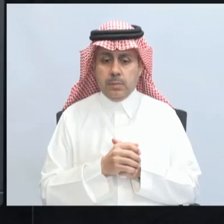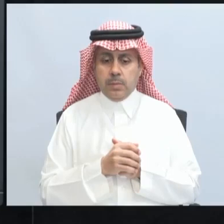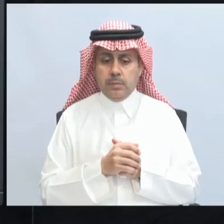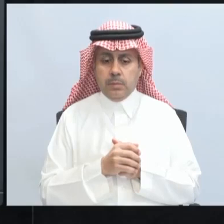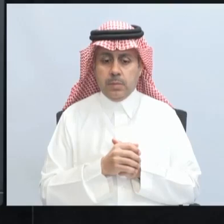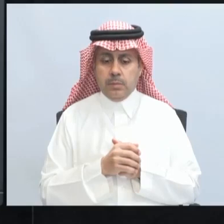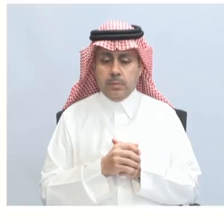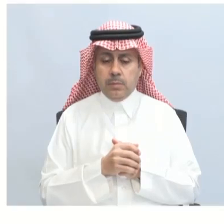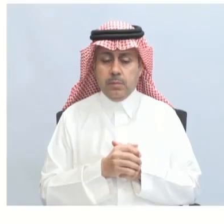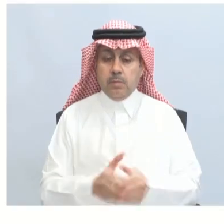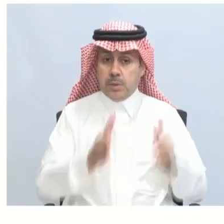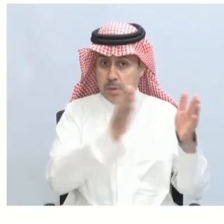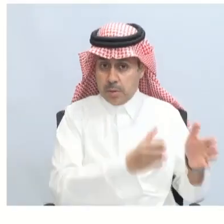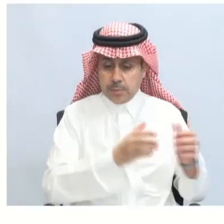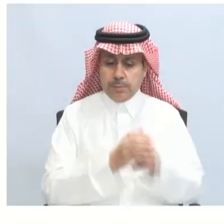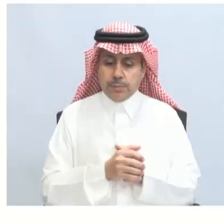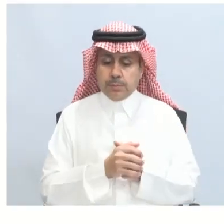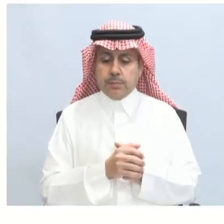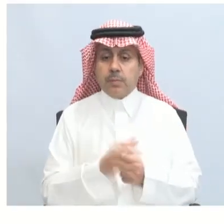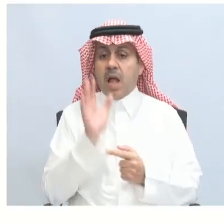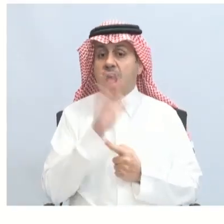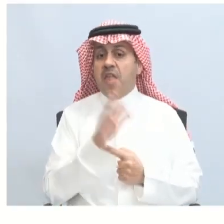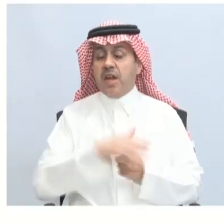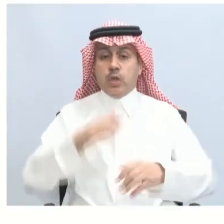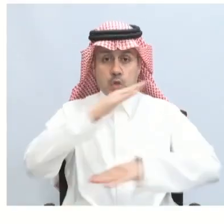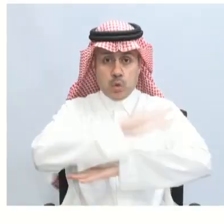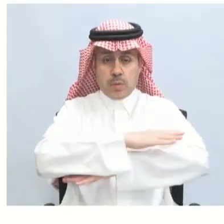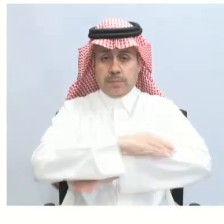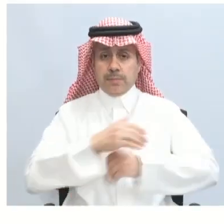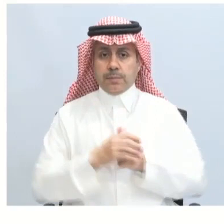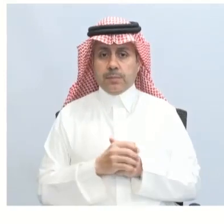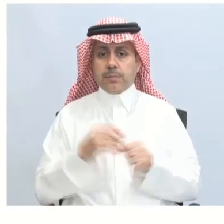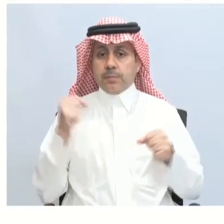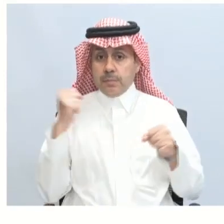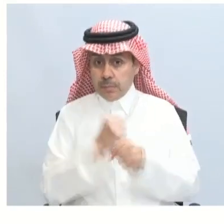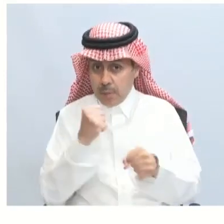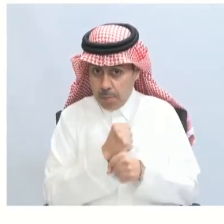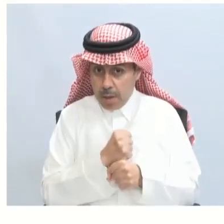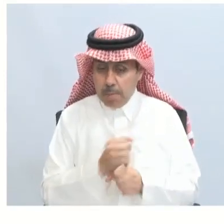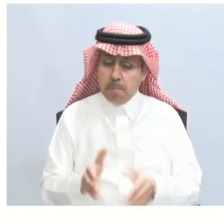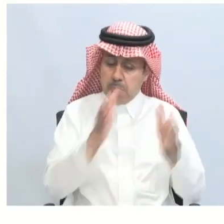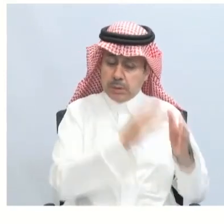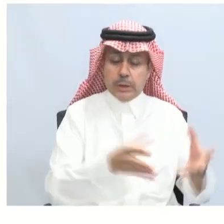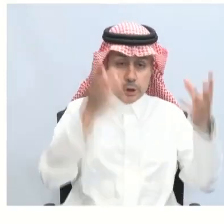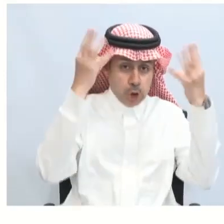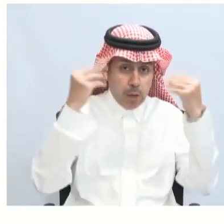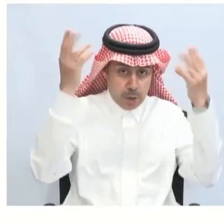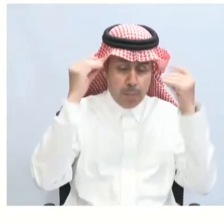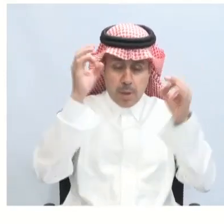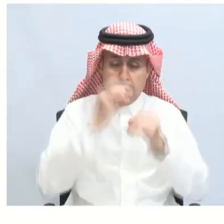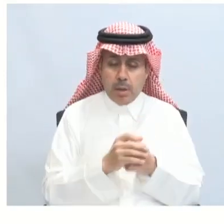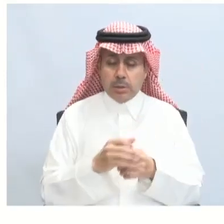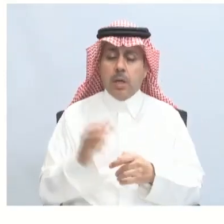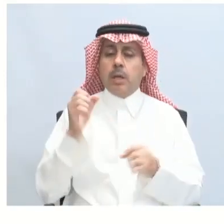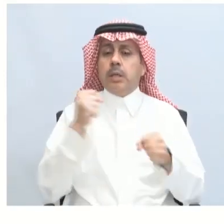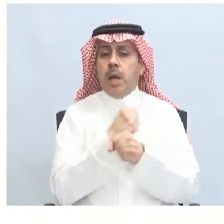الجدال بعد ذلك ناتي الى ما هي الاثار السلوكيه ما هي الاعمال التي سنقوم بها بعد ان ننتهي باذن الله من